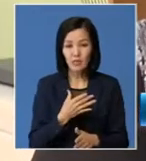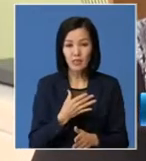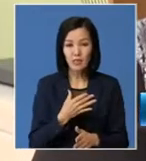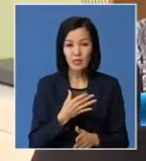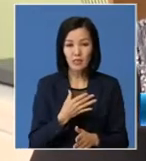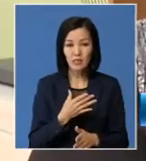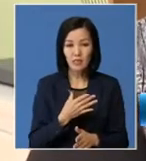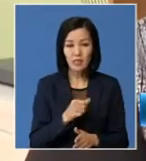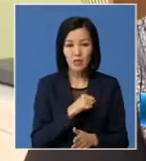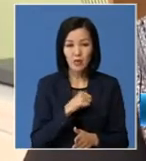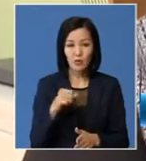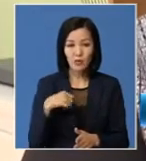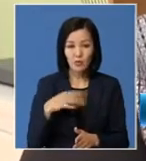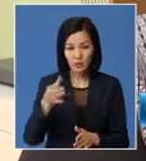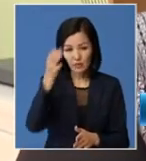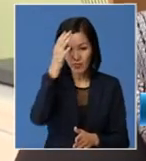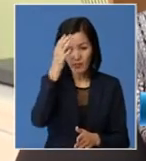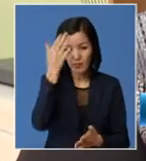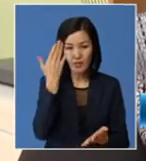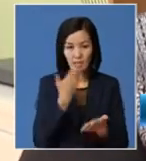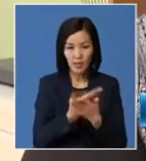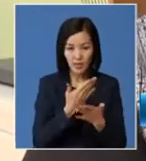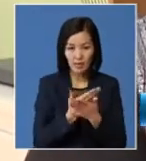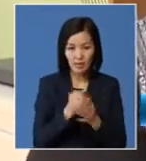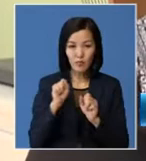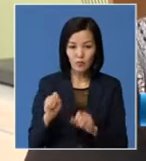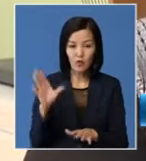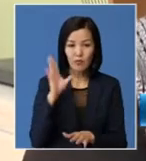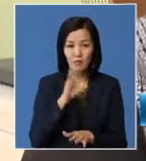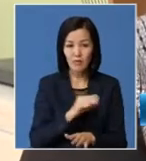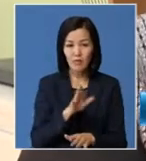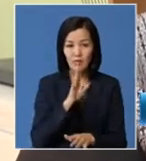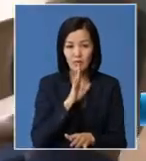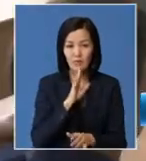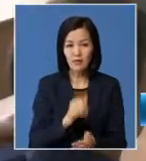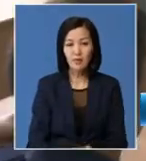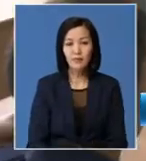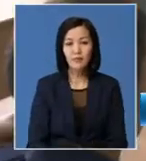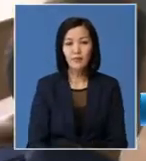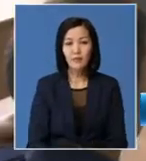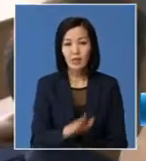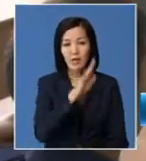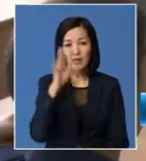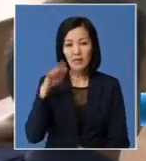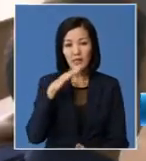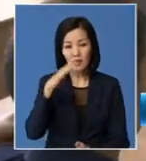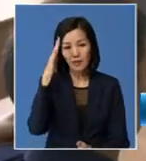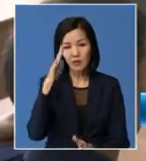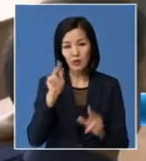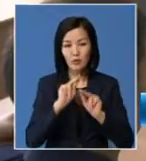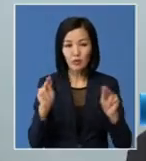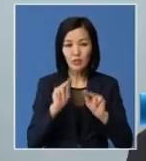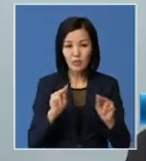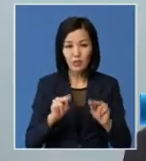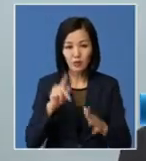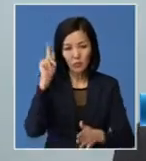көрсеткіш, өздерінің білімдерін көрсетіп, жұмыстарын қорғай білген оқушыларымыз. Ата-ана мен ұлағатты ұстаздардың үмітін